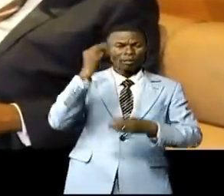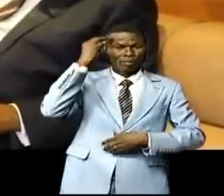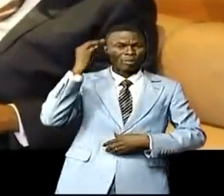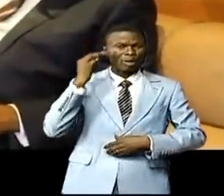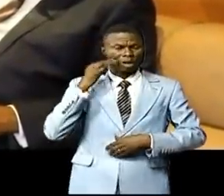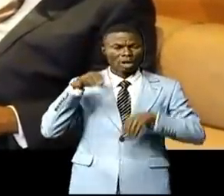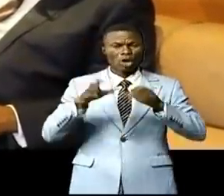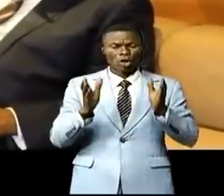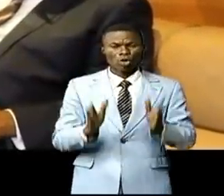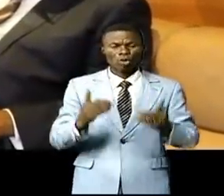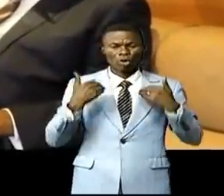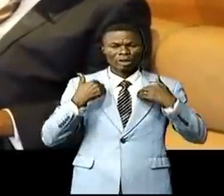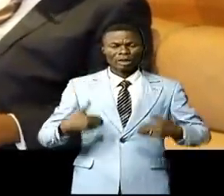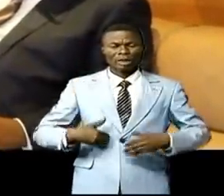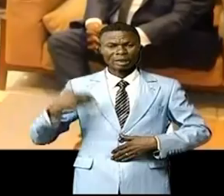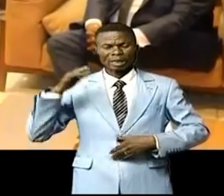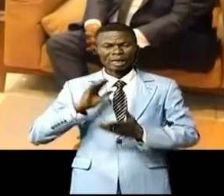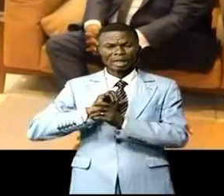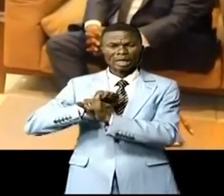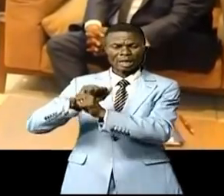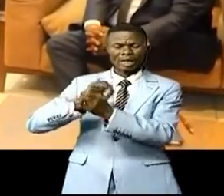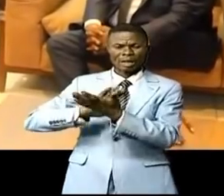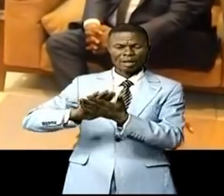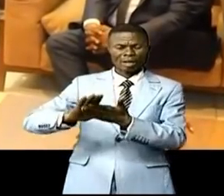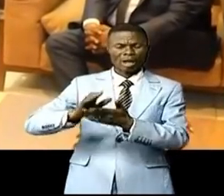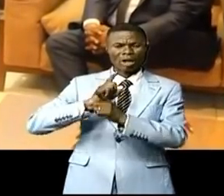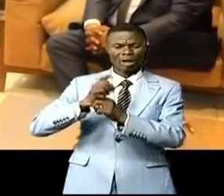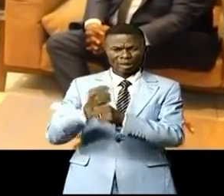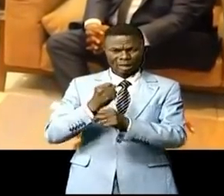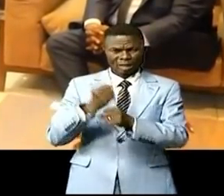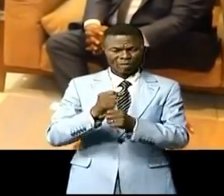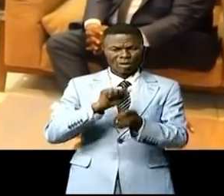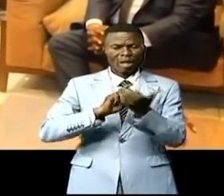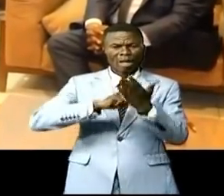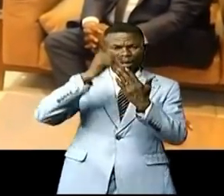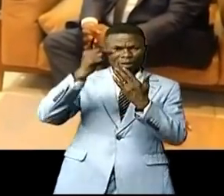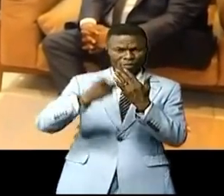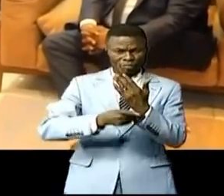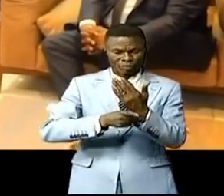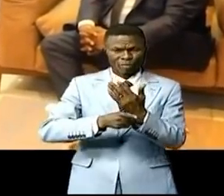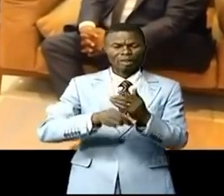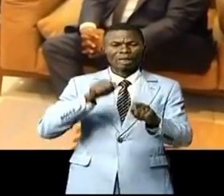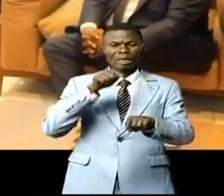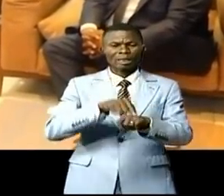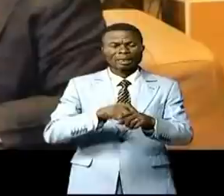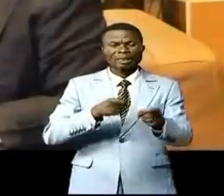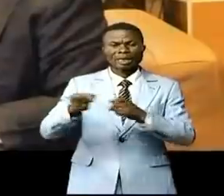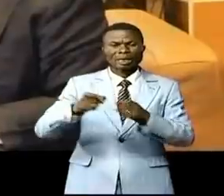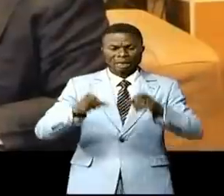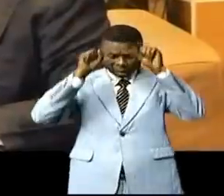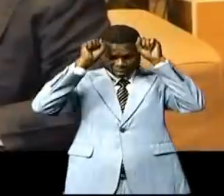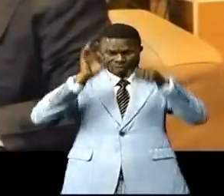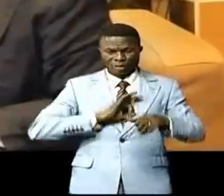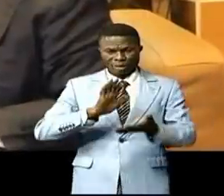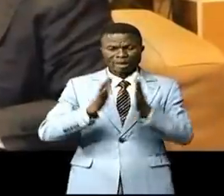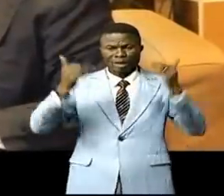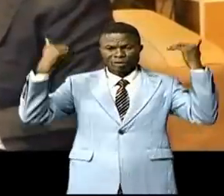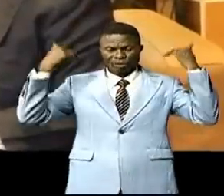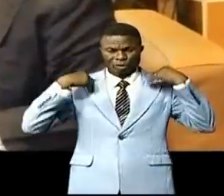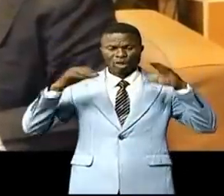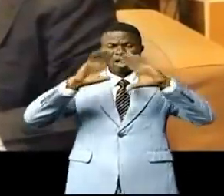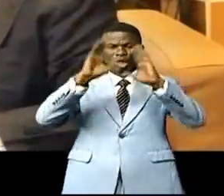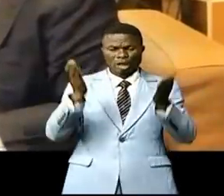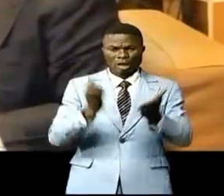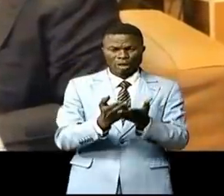congolais de la Santé publique, Hygiène et Prévention pour travailler sur le programme de la mandature de la RDC à la présidence de la